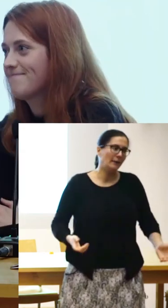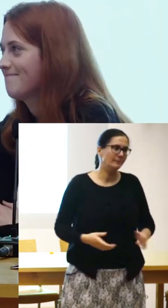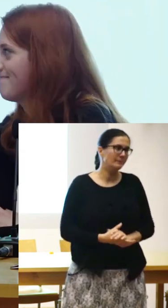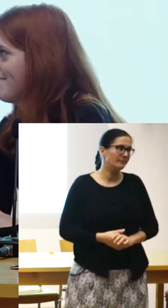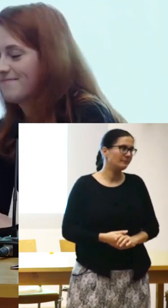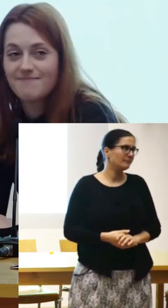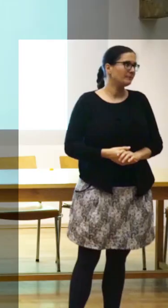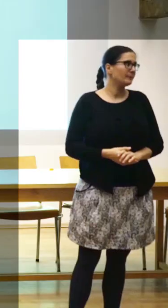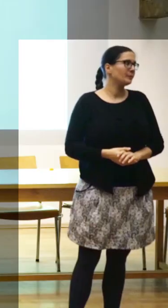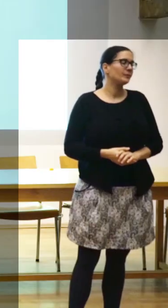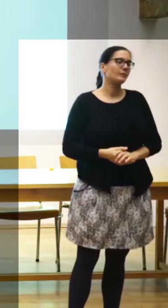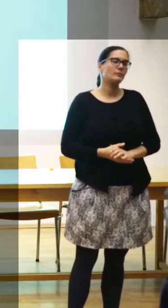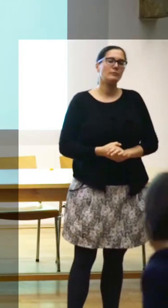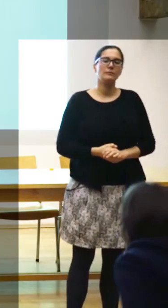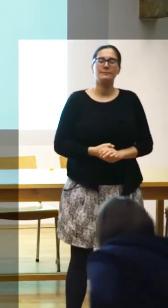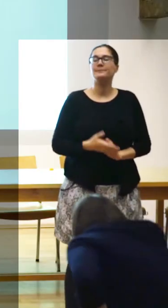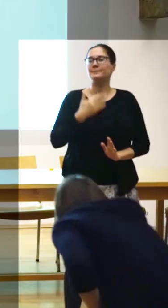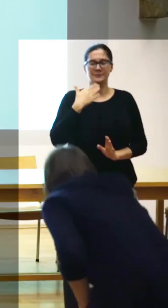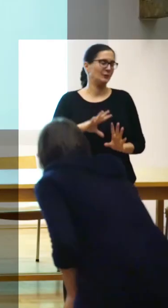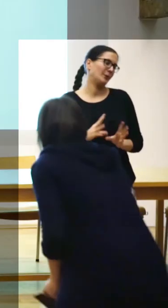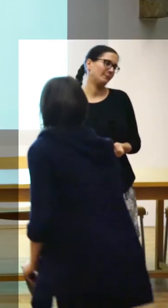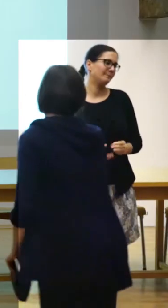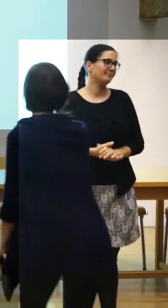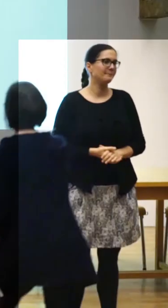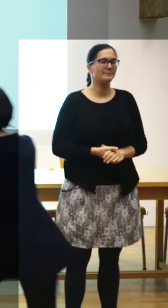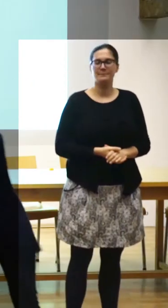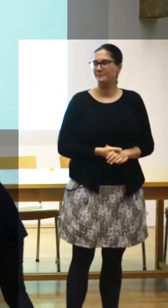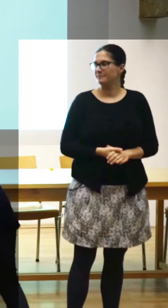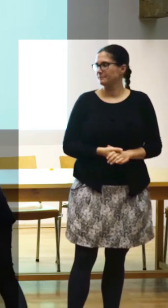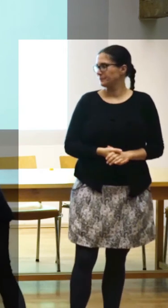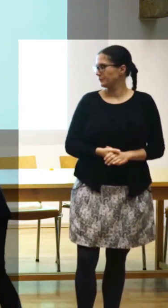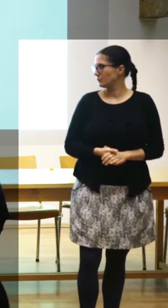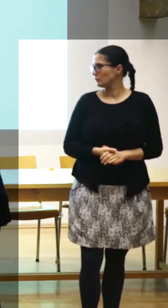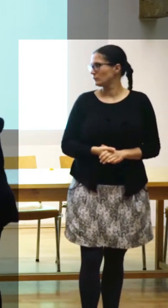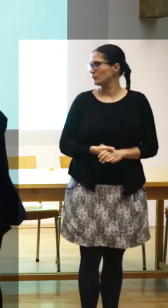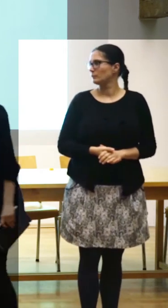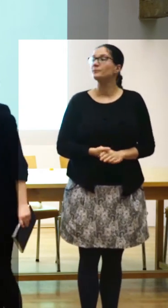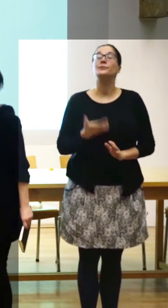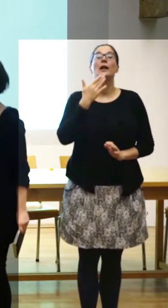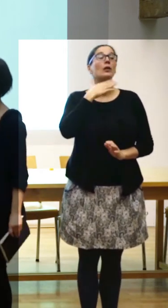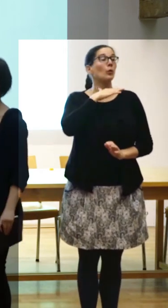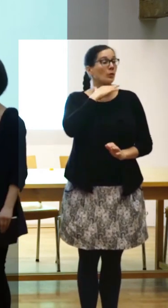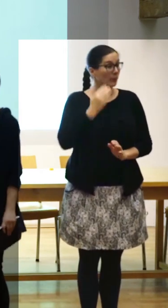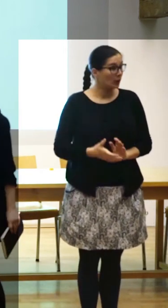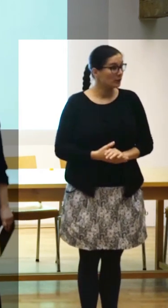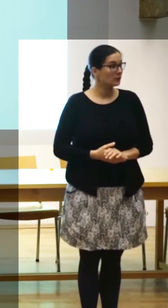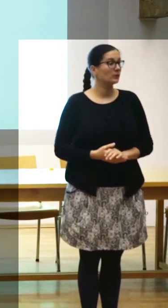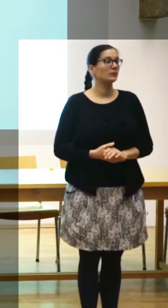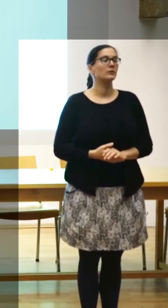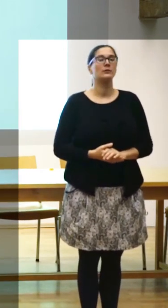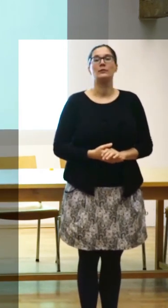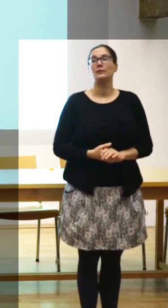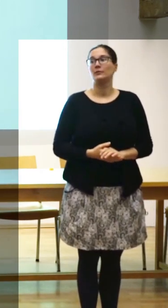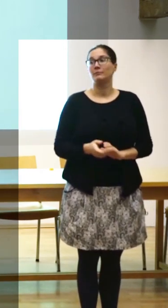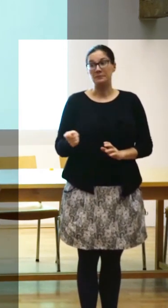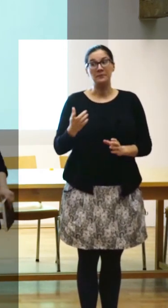Děkujeme. To je vše. Já děkuju moc. Myslím, že tohle je asi jedna z